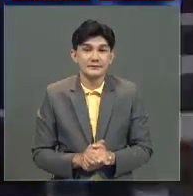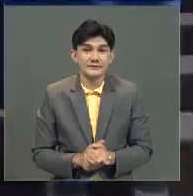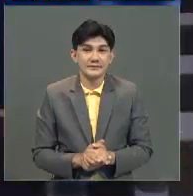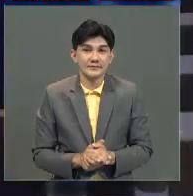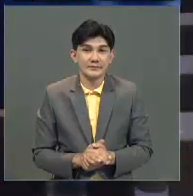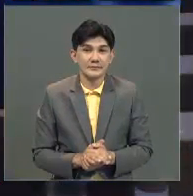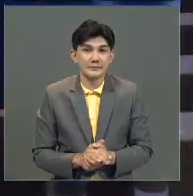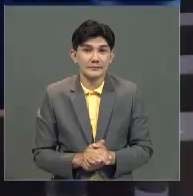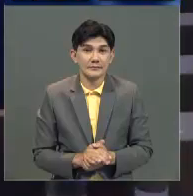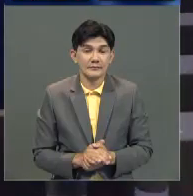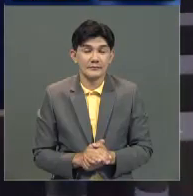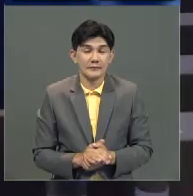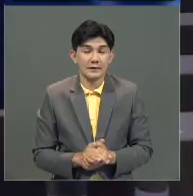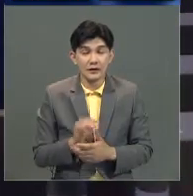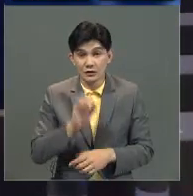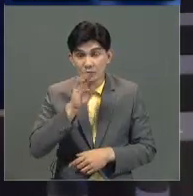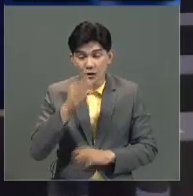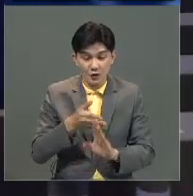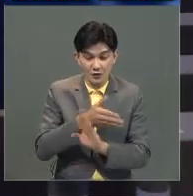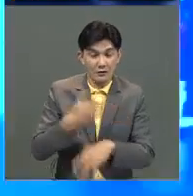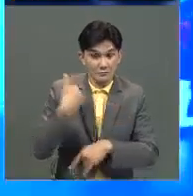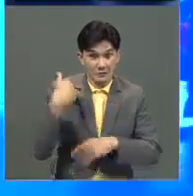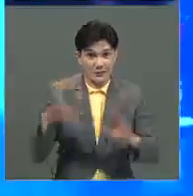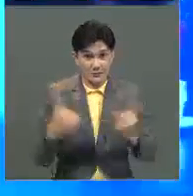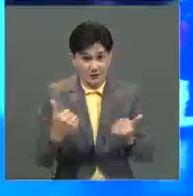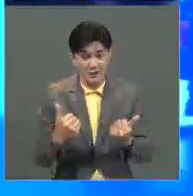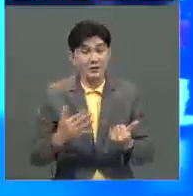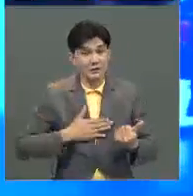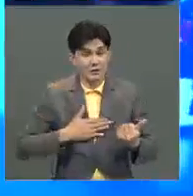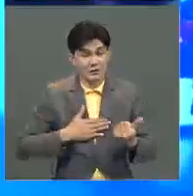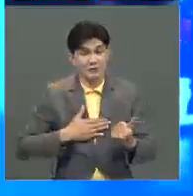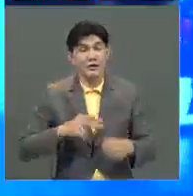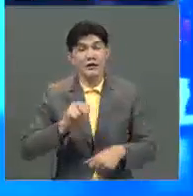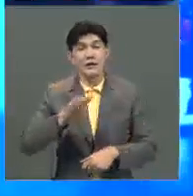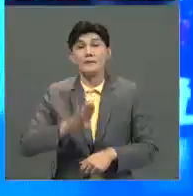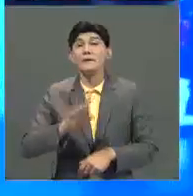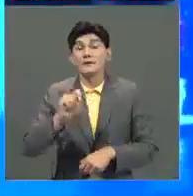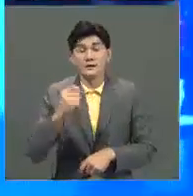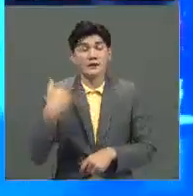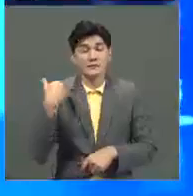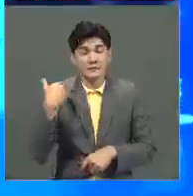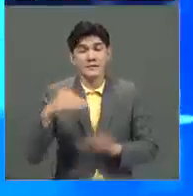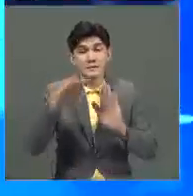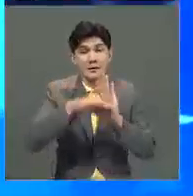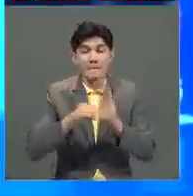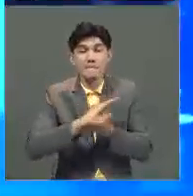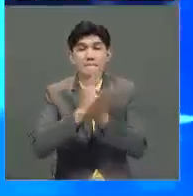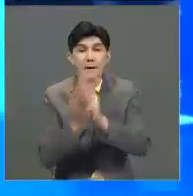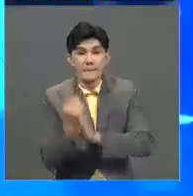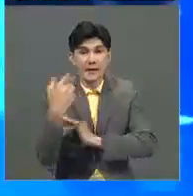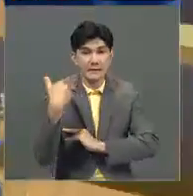ค่ะก็อย่างที่คุณเทวันได้พูดไปเมื่อสักครู่นี้นะคะว่าช่องของเรา NBT มีการปรับผังใหม่นะคะมีรายการให